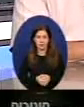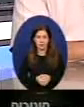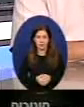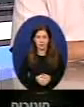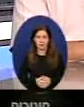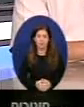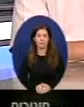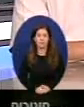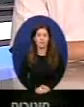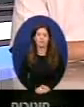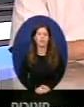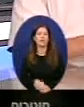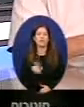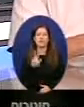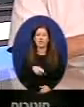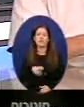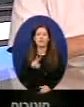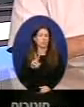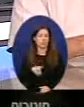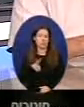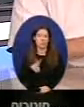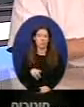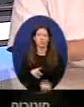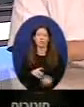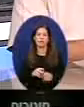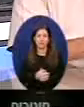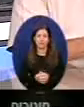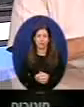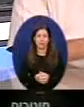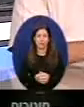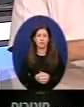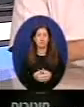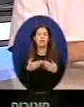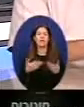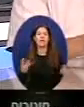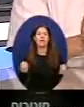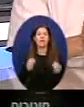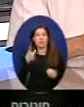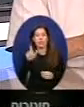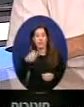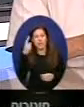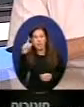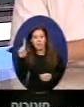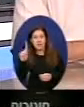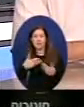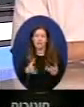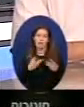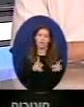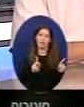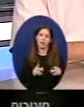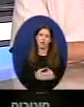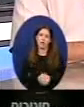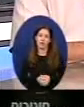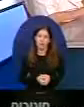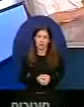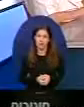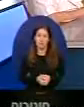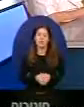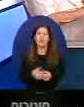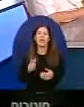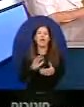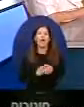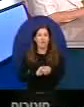5, ושמים 2, וכיפן על זה 8. אין דבר שבן אדם ממציא ואין לו פתרון. קוראים לזה מרוץ חימוש.